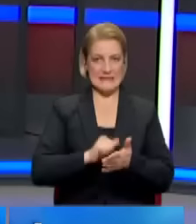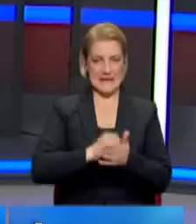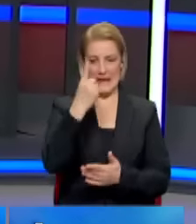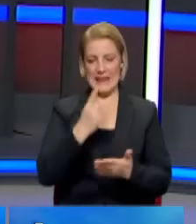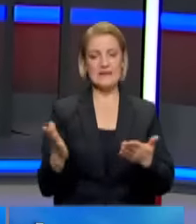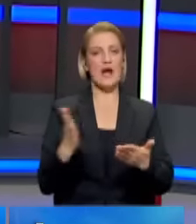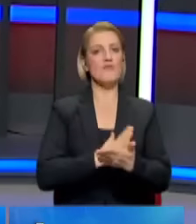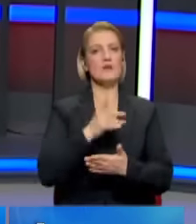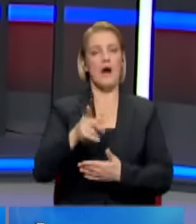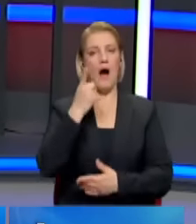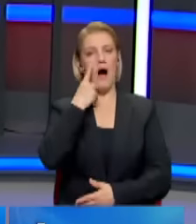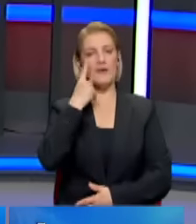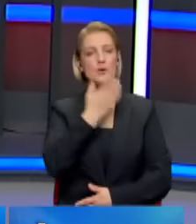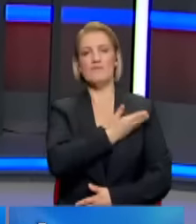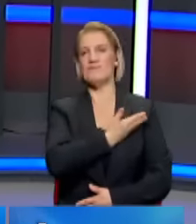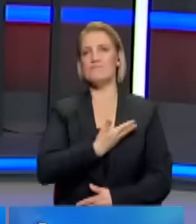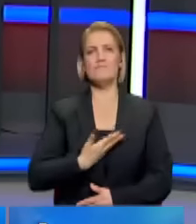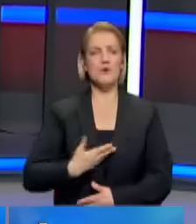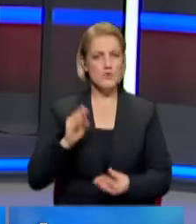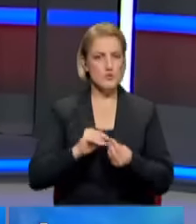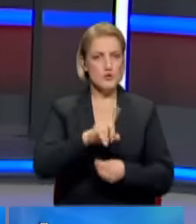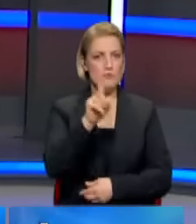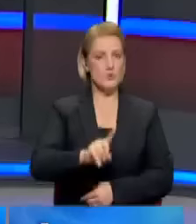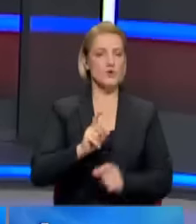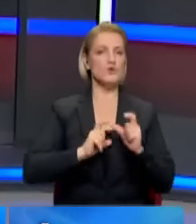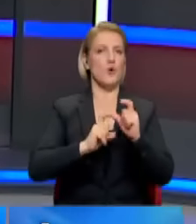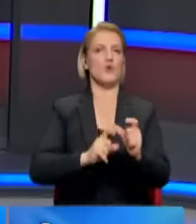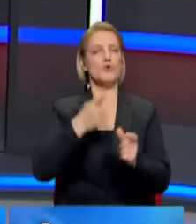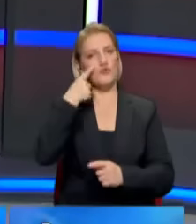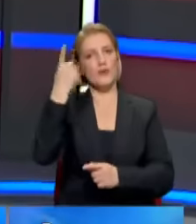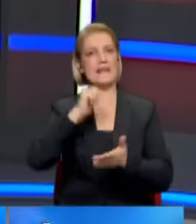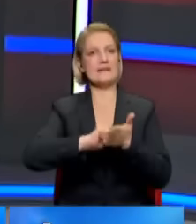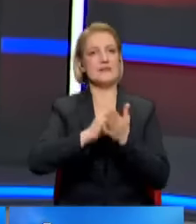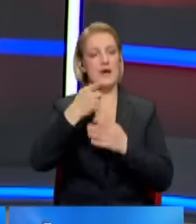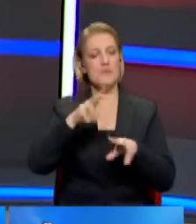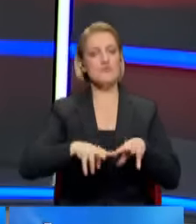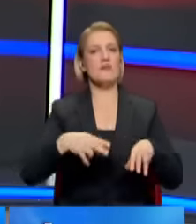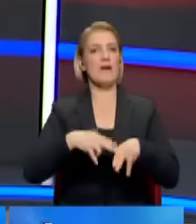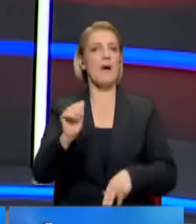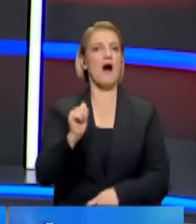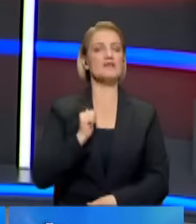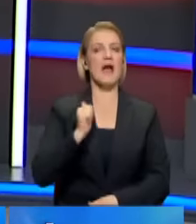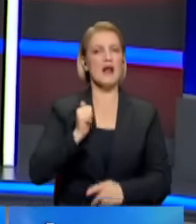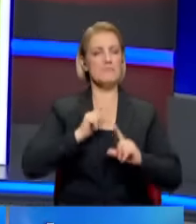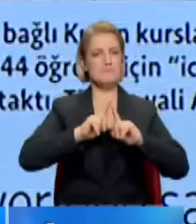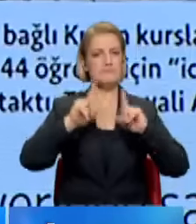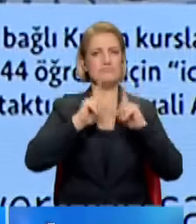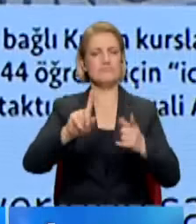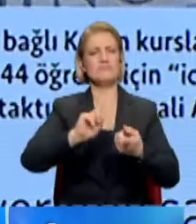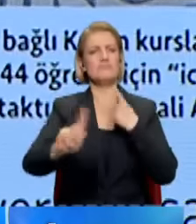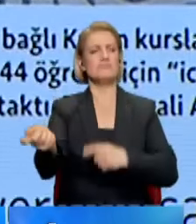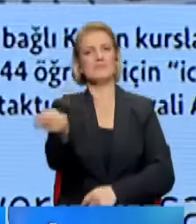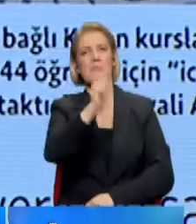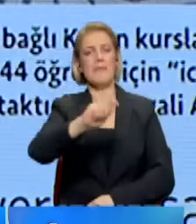ilk sayfasında Atatürk sevgisi suç mu diye soruyor Cumhuriyet Gazetesi. Mustafa Kemal'in askerleri sloganı atıp kılıçla yemin